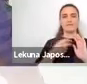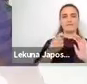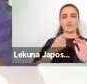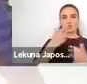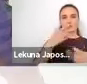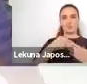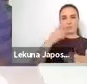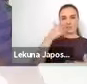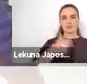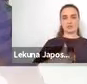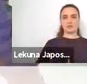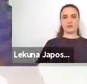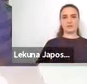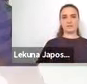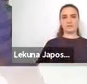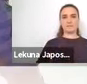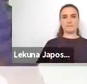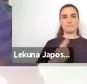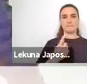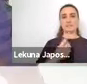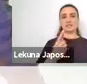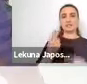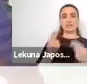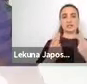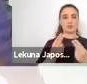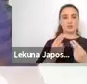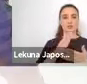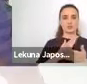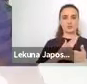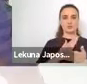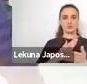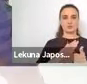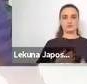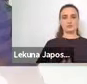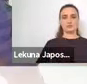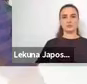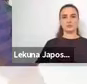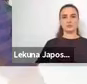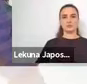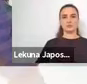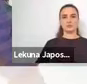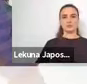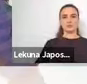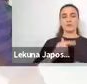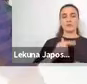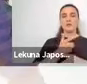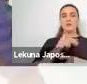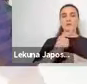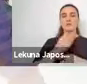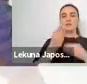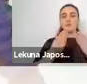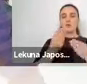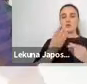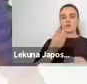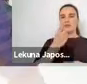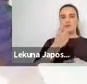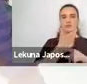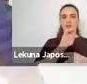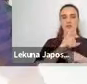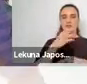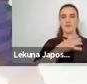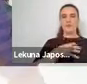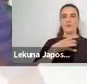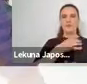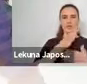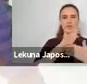შემდეგ. ერთ-ერთი არის თამაში და უშვათ, სადაც ისევ და ისევ თამაშის კიდევ ერთი ძალიან